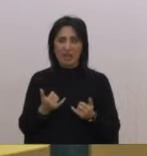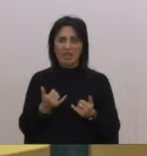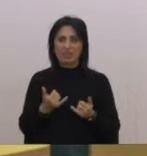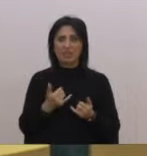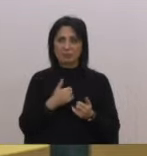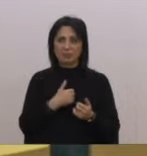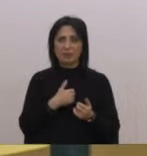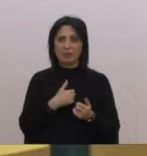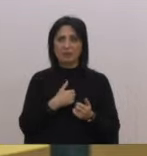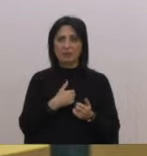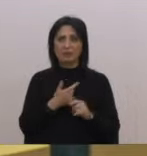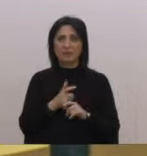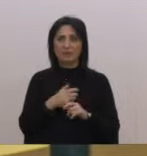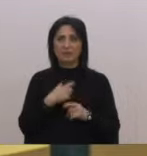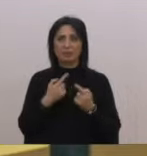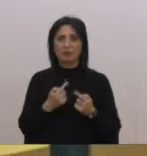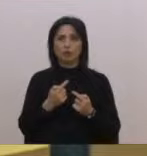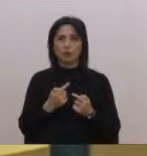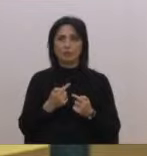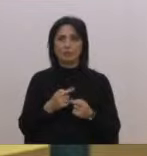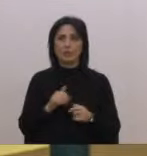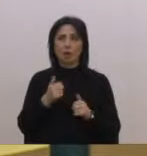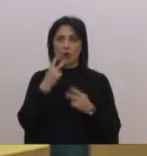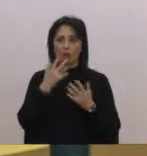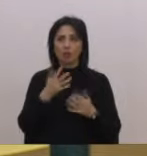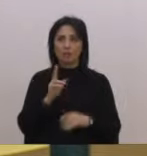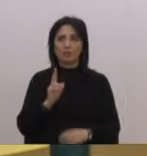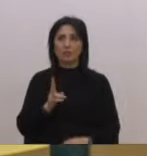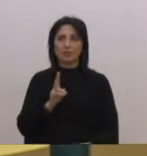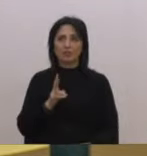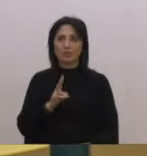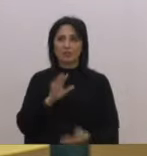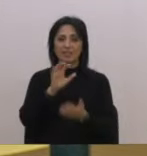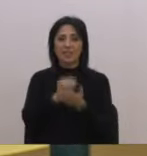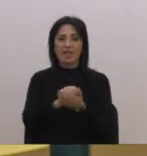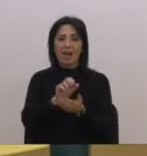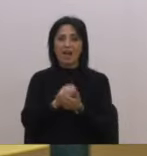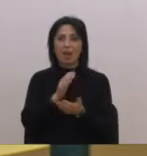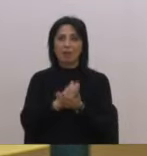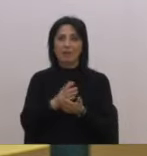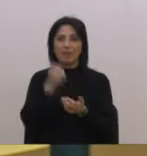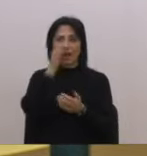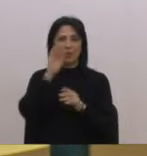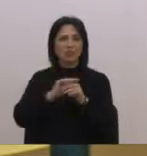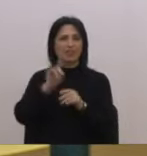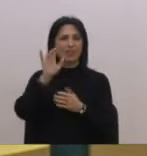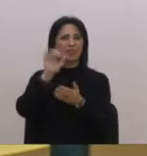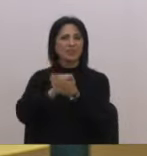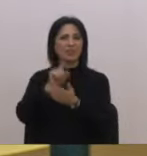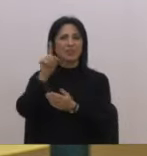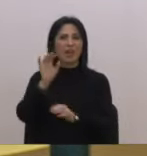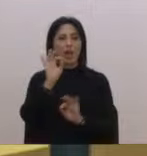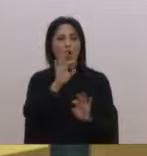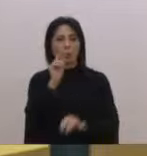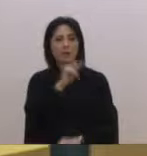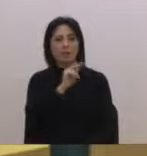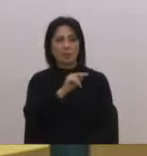mindaro. Ძალიან მნიშვნელოვანია. Როგორც ჩანს, ვინც დაქირავებული ყავთ, არ მახსოვს ის გვარი, ეუბნება